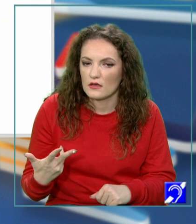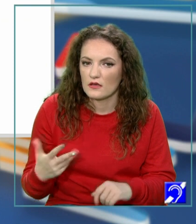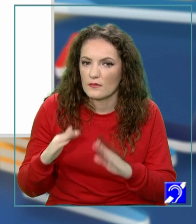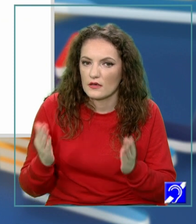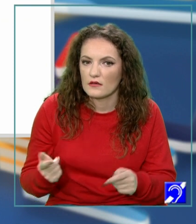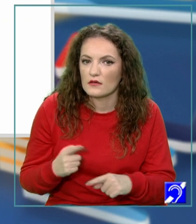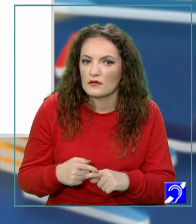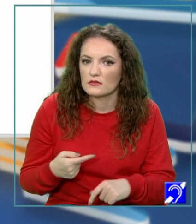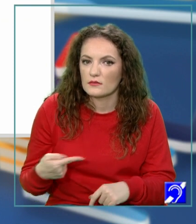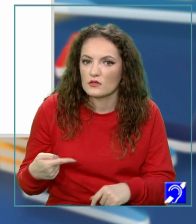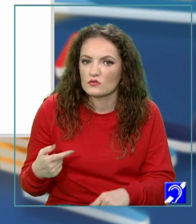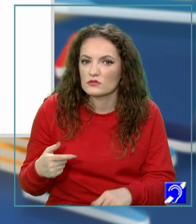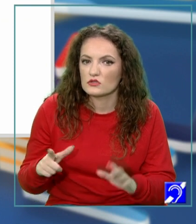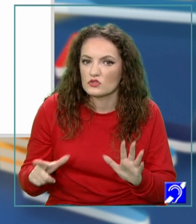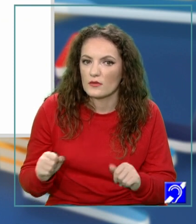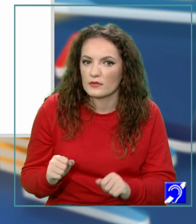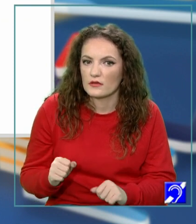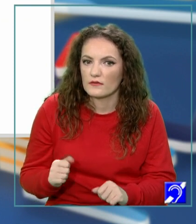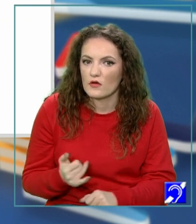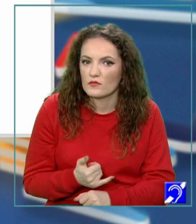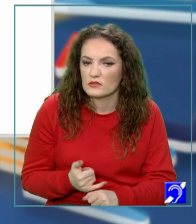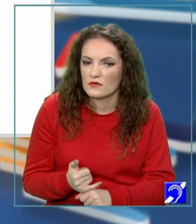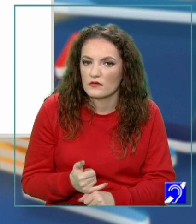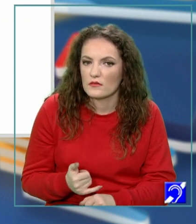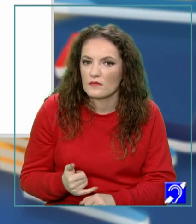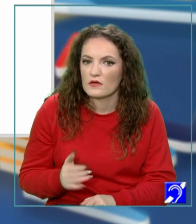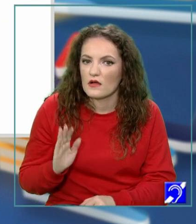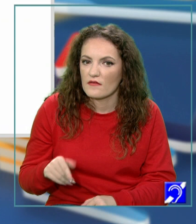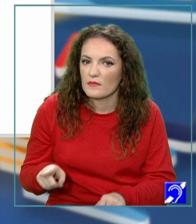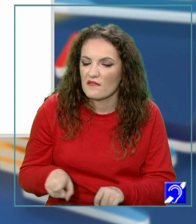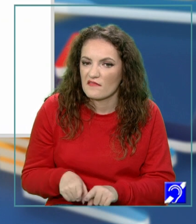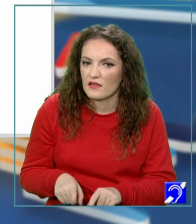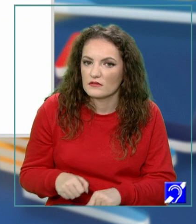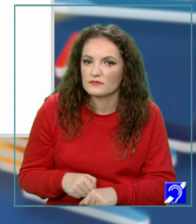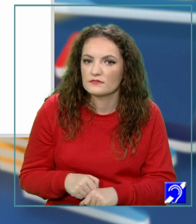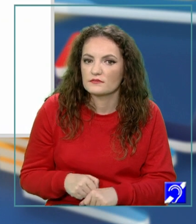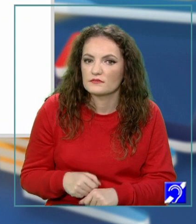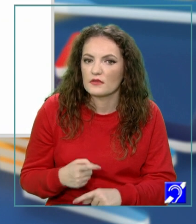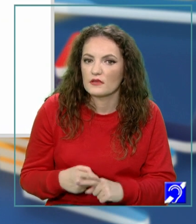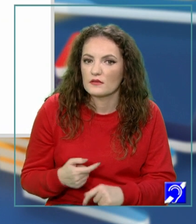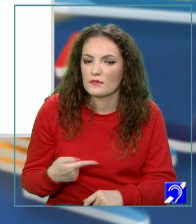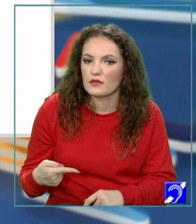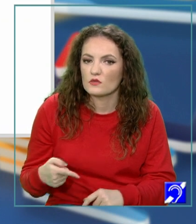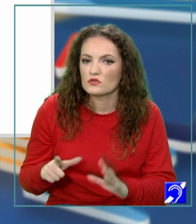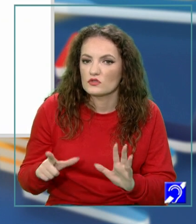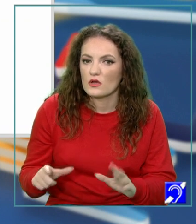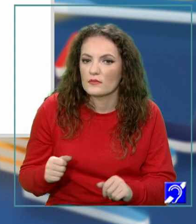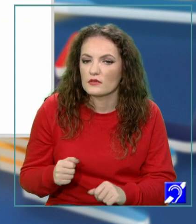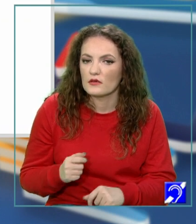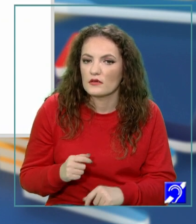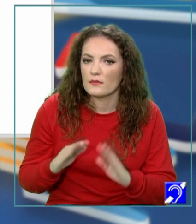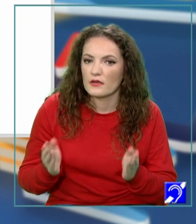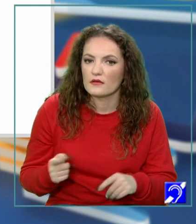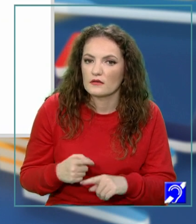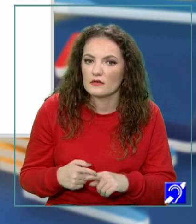7. Observ din nou că am paranteza x minus 7 factor comun și voi obține x minus 7 pe lângă x minus 3. E minus